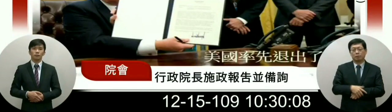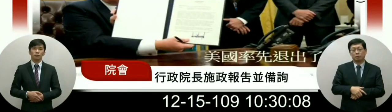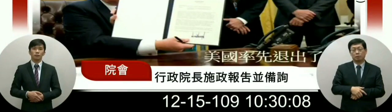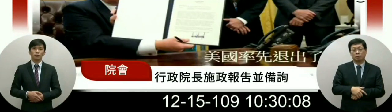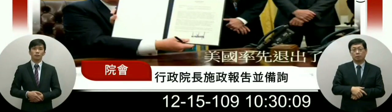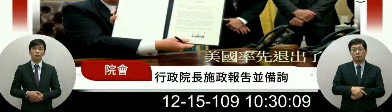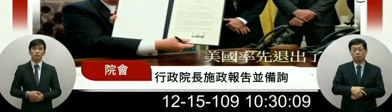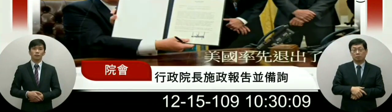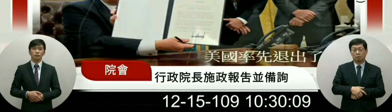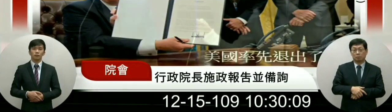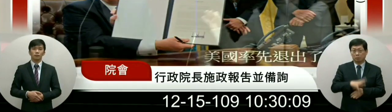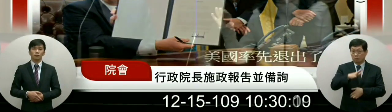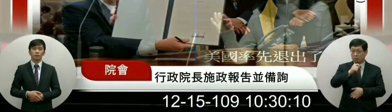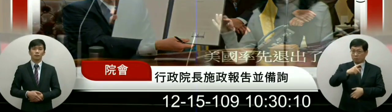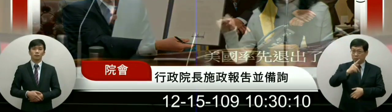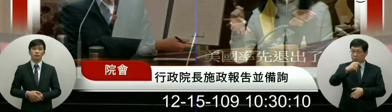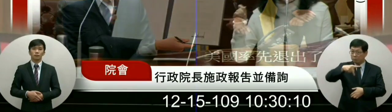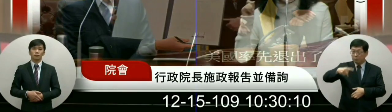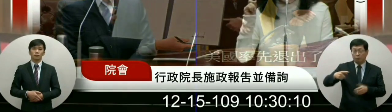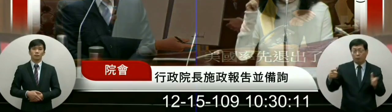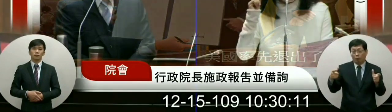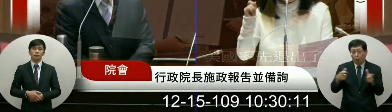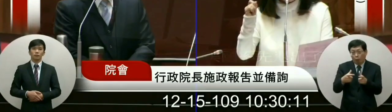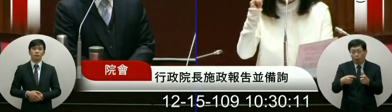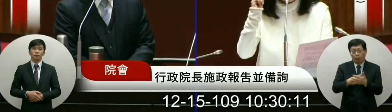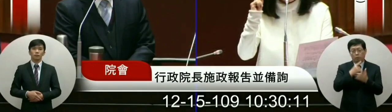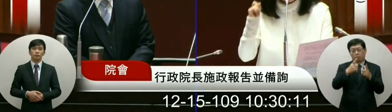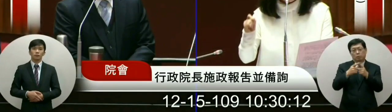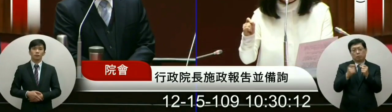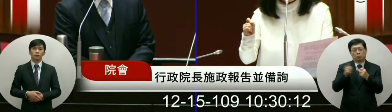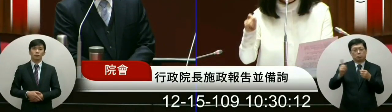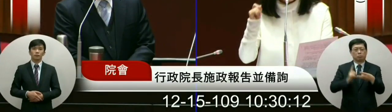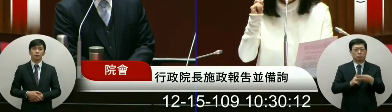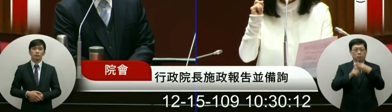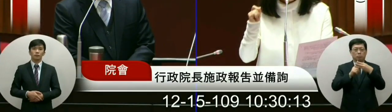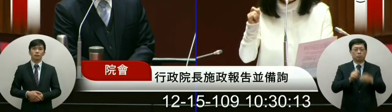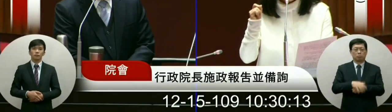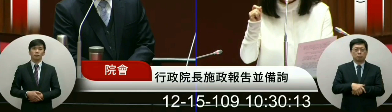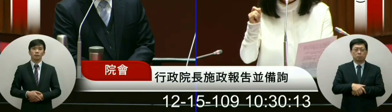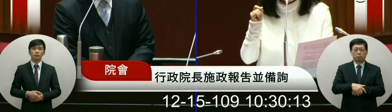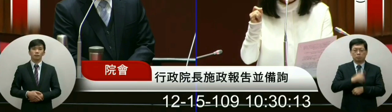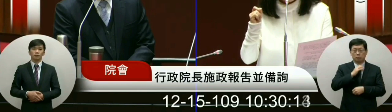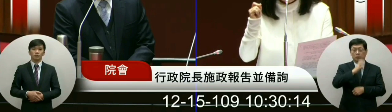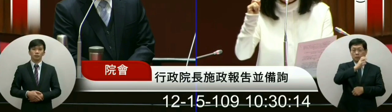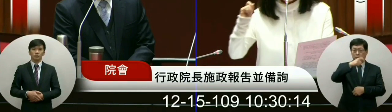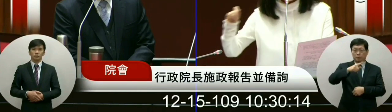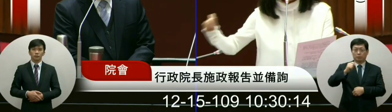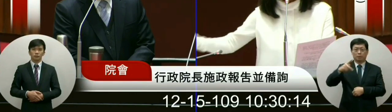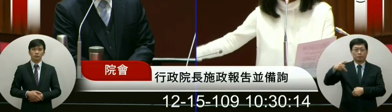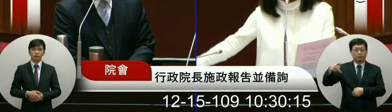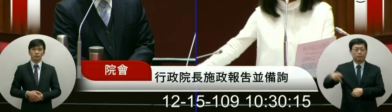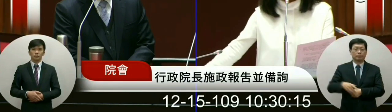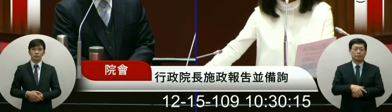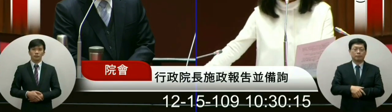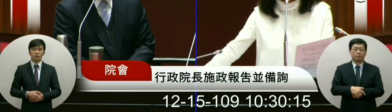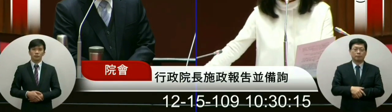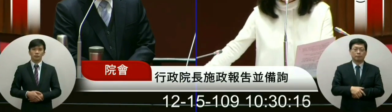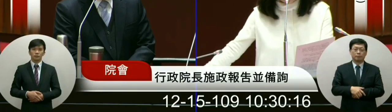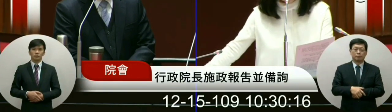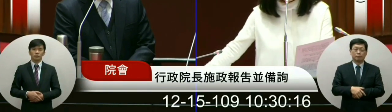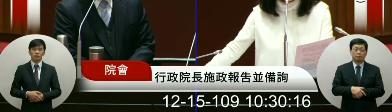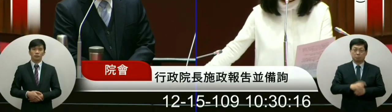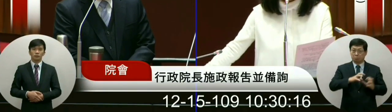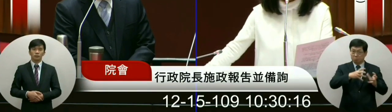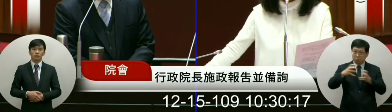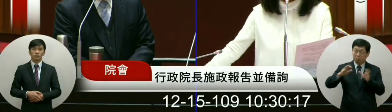而 TPP 缩小成为只有以日本为主的 CPTPP。